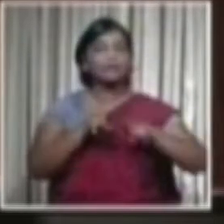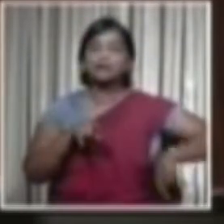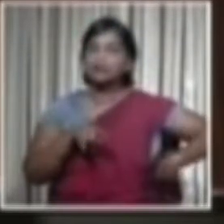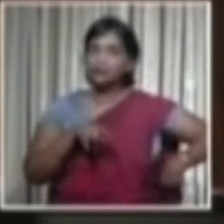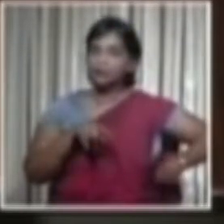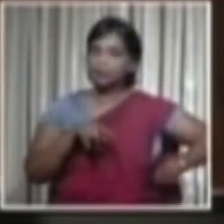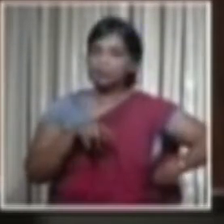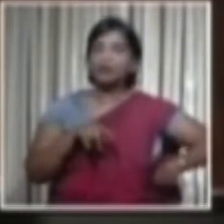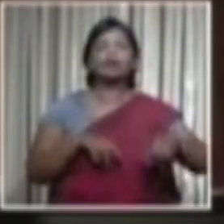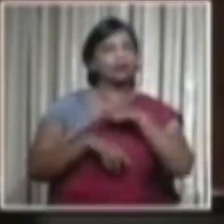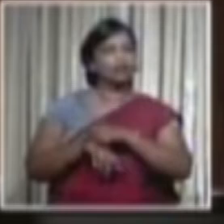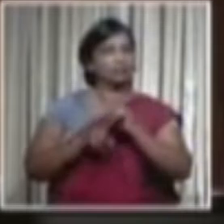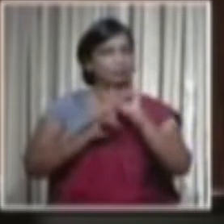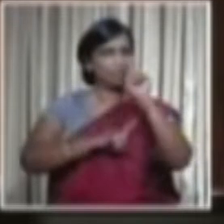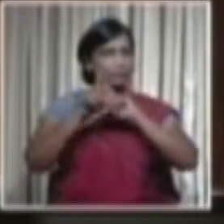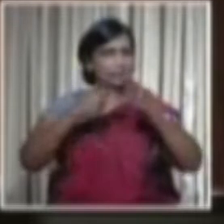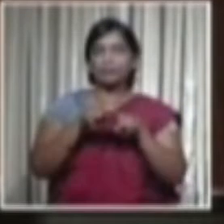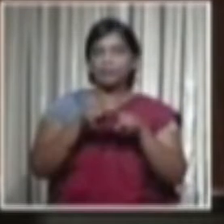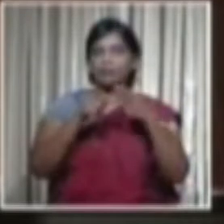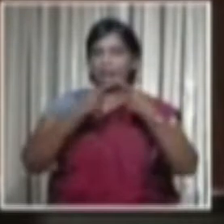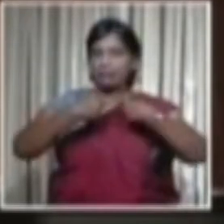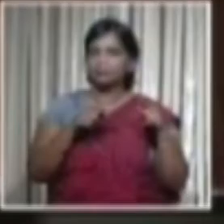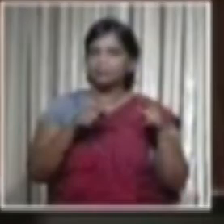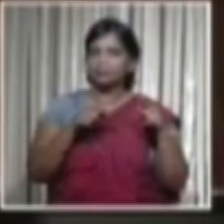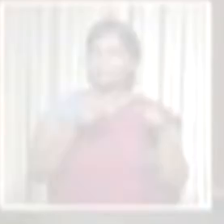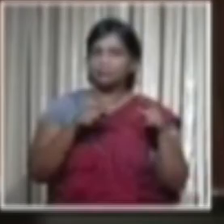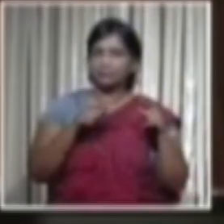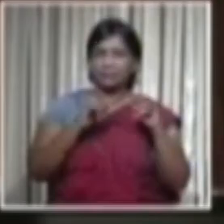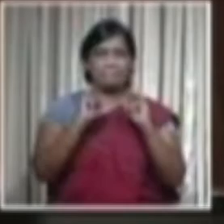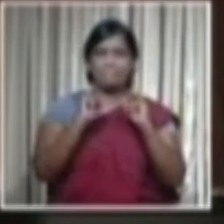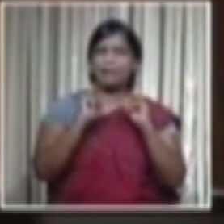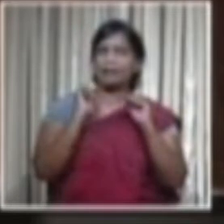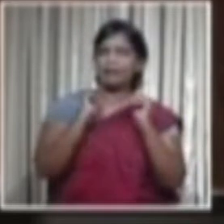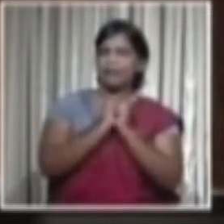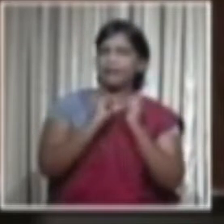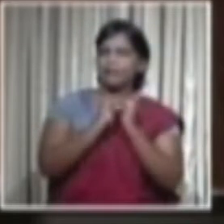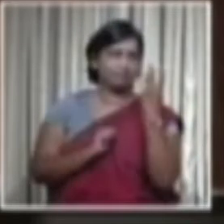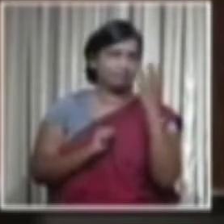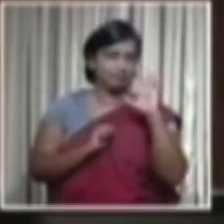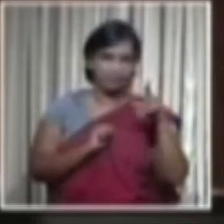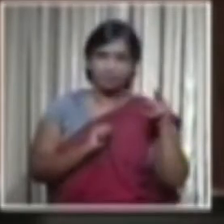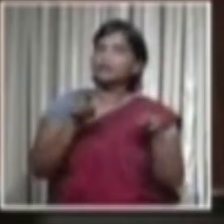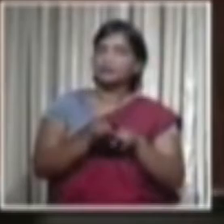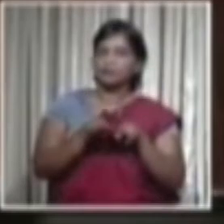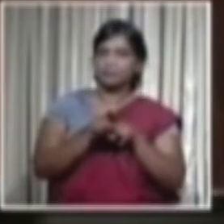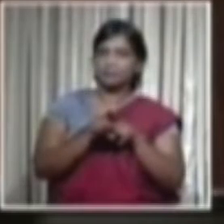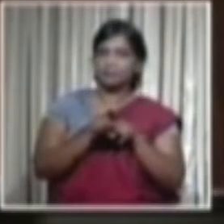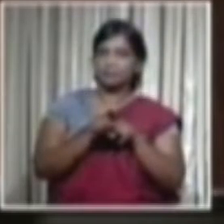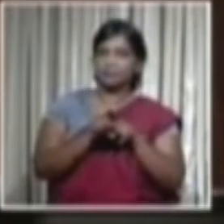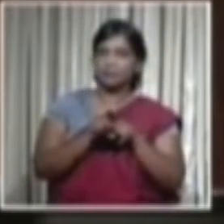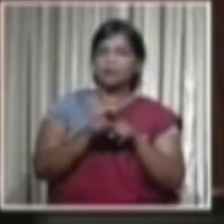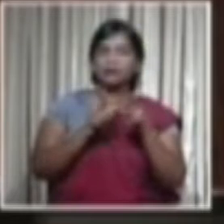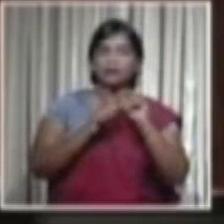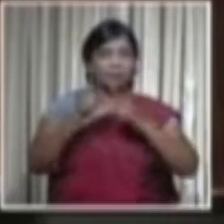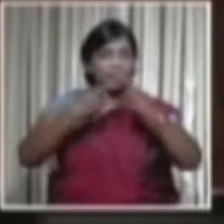වුණා. මේ සභාව තුළ සහ සභා ගර්භයේ යම් යම් අශෝභන ක්‍රියා කීපයක් සිදු වෙලා තියෙනවා. ඒ අනුව අපේ සභාවේ